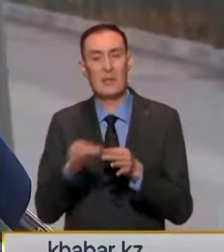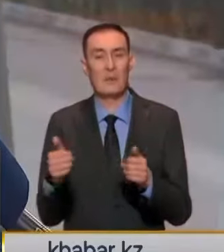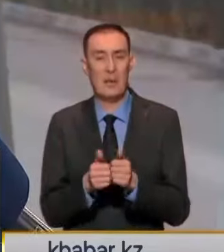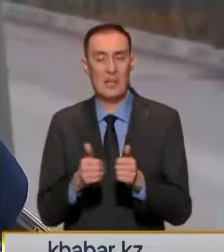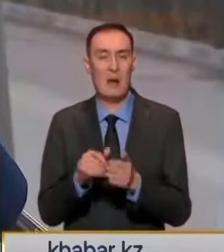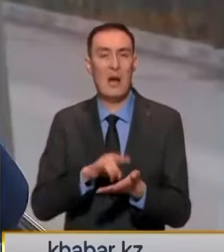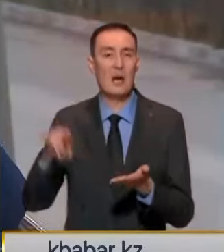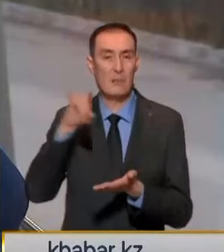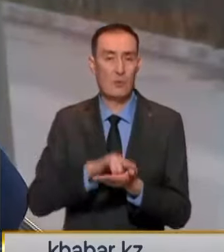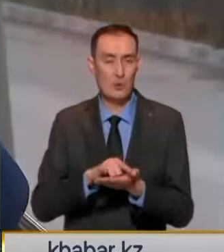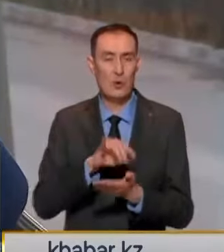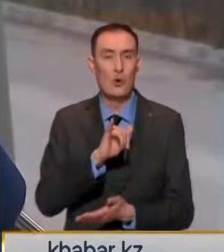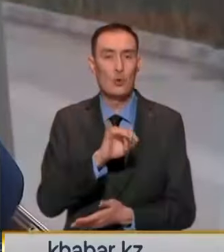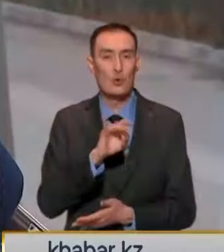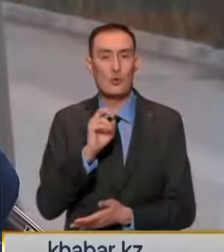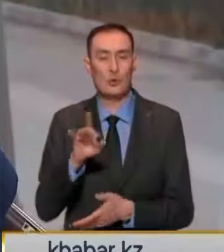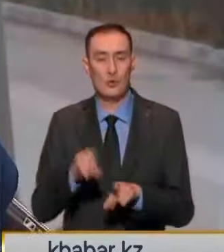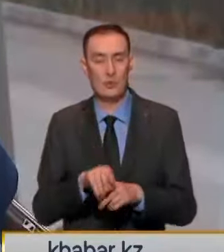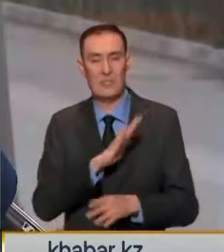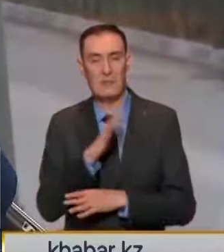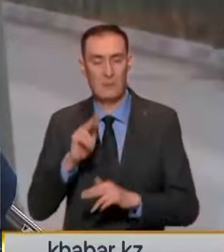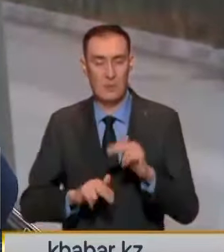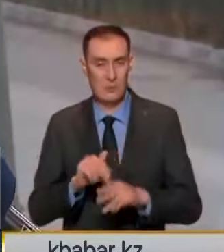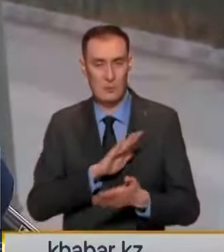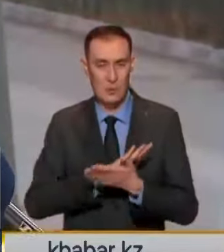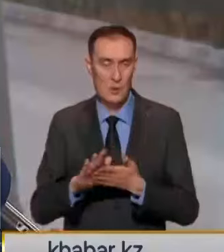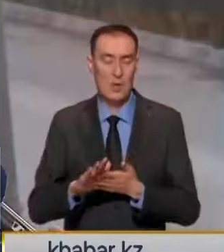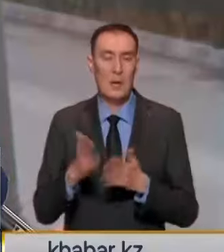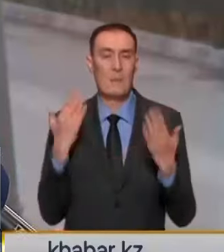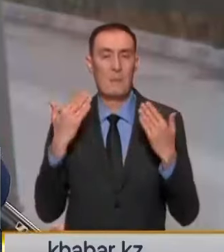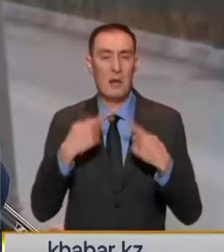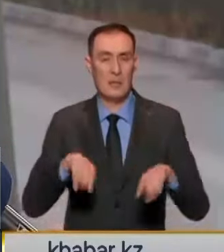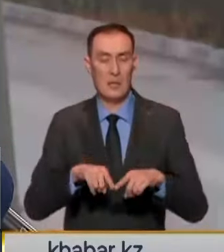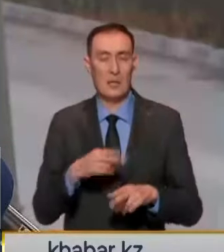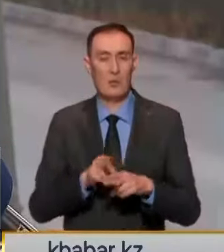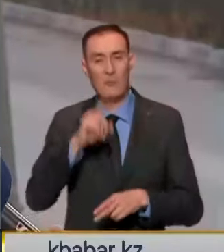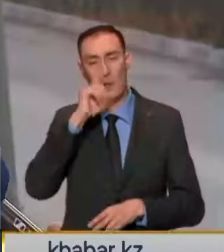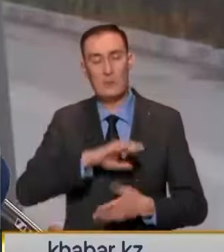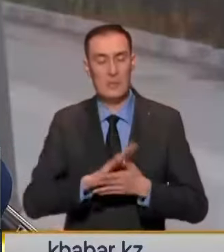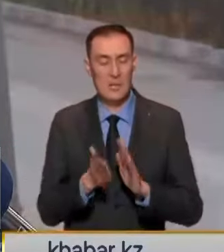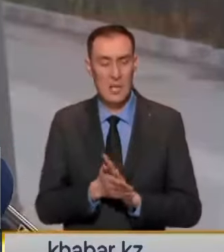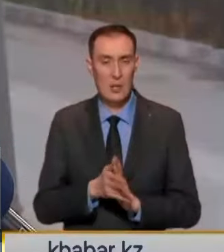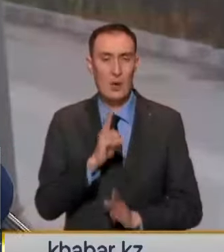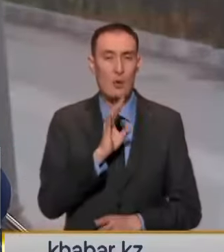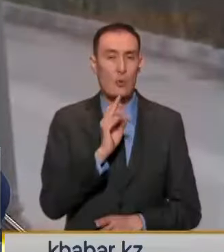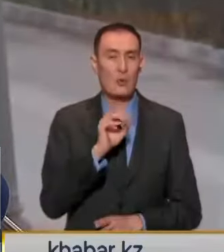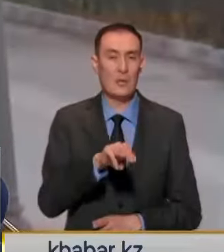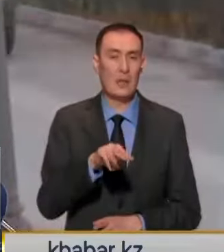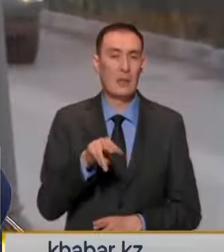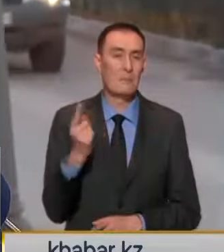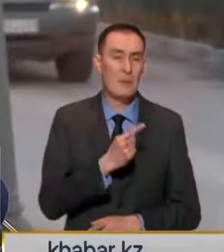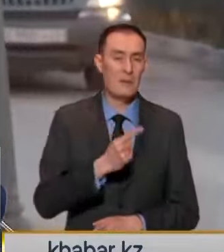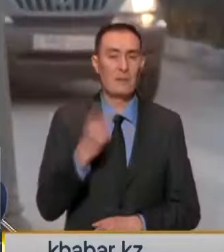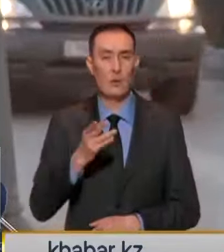аэропорта. В Уркере до ума будет доведен сквер. Потом парки, которые в плохом состоянии, это Коктал-1, Коктал-2